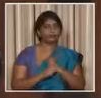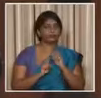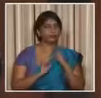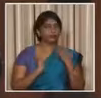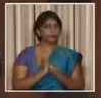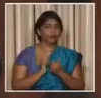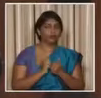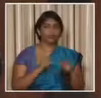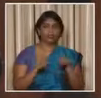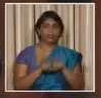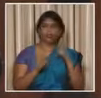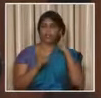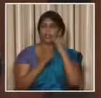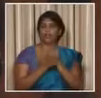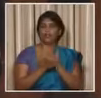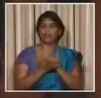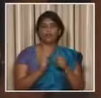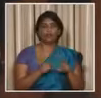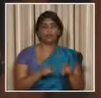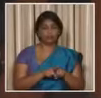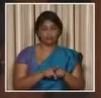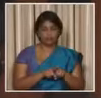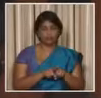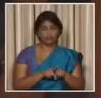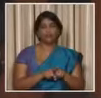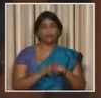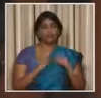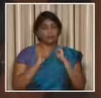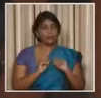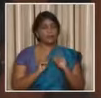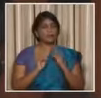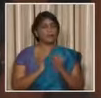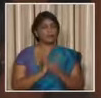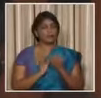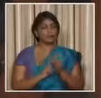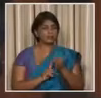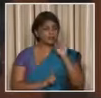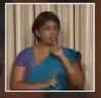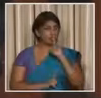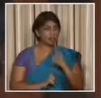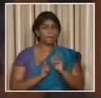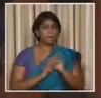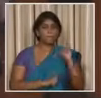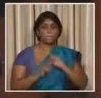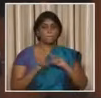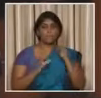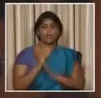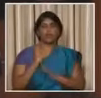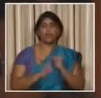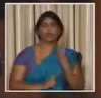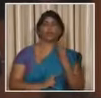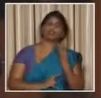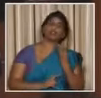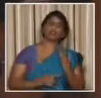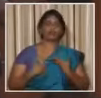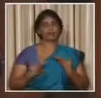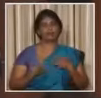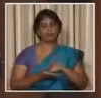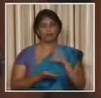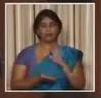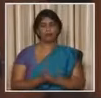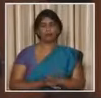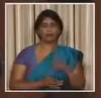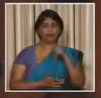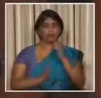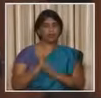දෙයක්ම ඉදිරි අනාගතයේ ශ්‍රී ලාංකිකයන්ට නරක ප්‍රතිපත්තිය. වගේ තමයි ජනාධිපතිතුමකෝ එතුමාට පාර්ලිමේන්තුවේ ඉන්නේ මන්ත්‍රීවරු තුනයි මට තීරණයක් ගන්න බෑ කියලා.